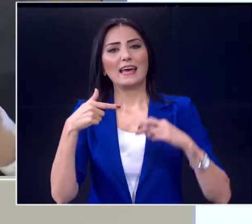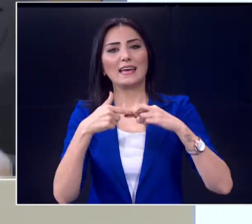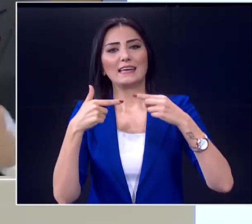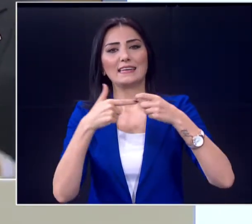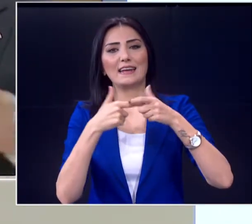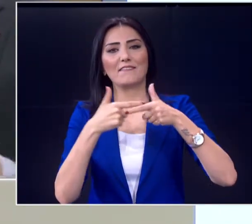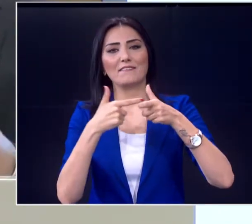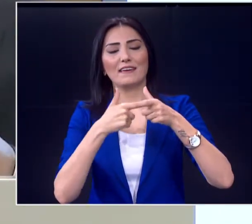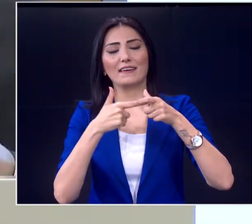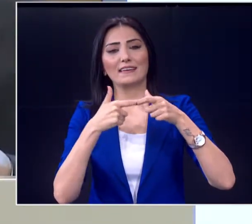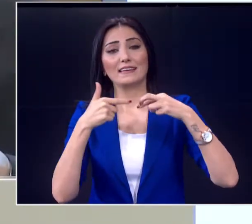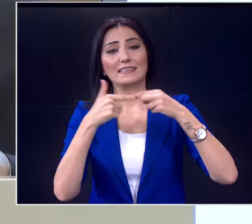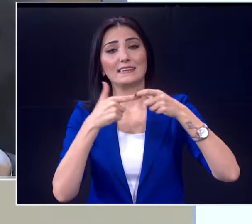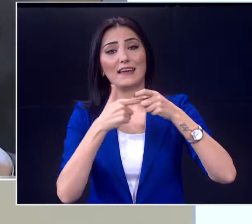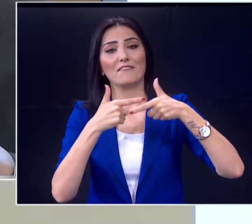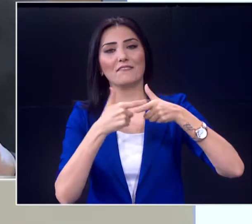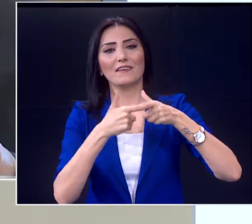referandum olmasına rağmen,